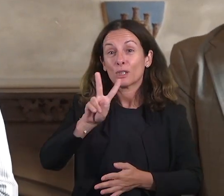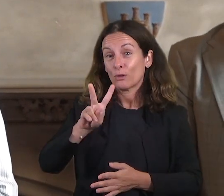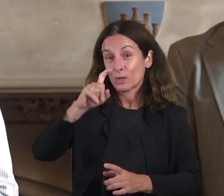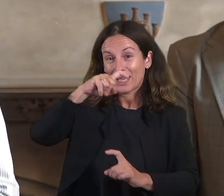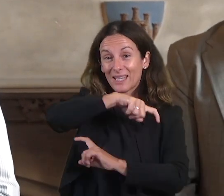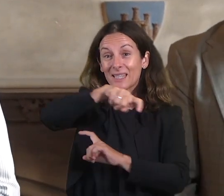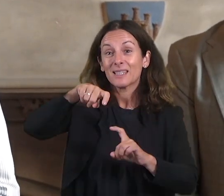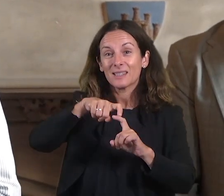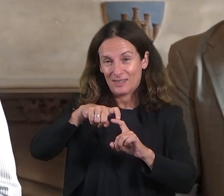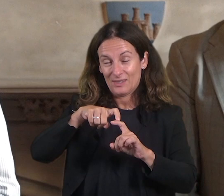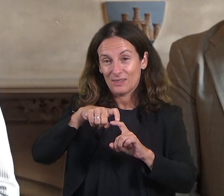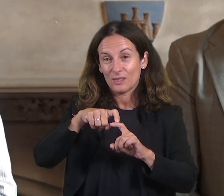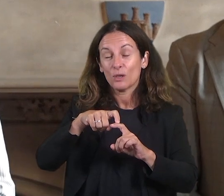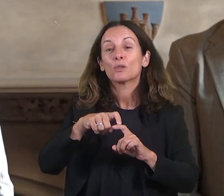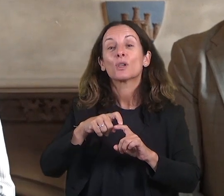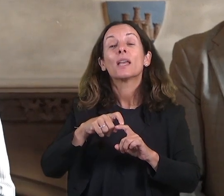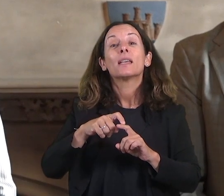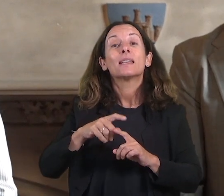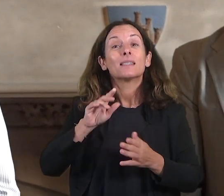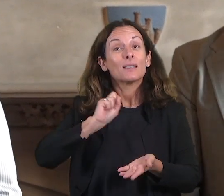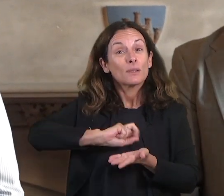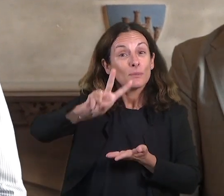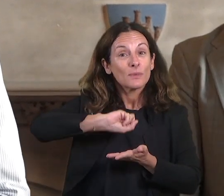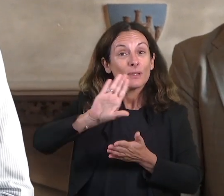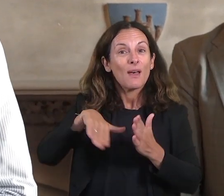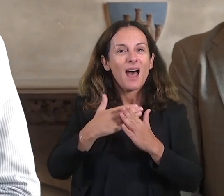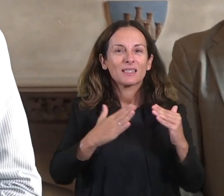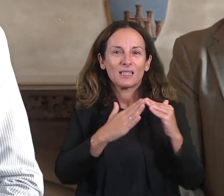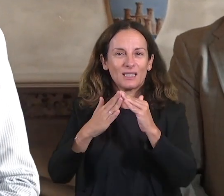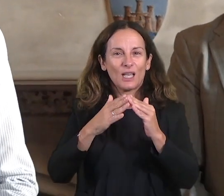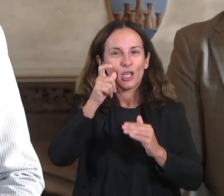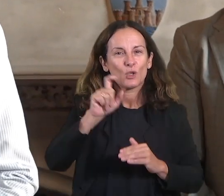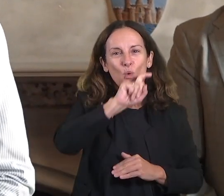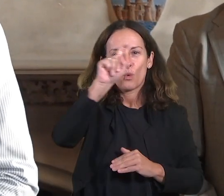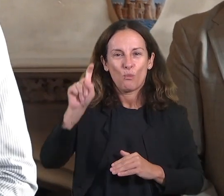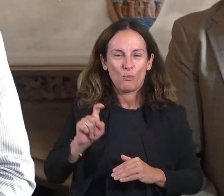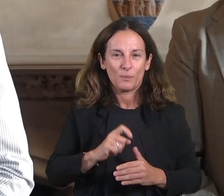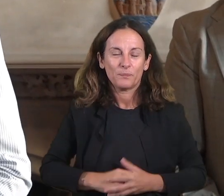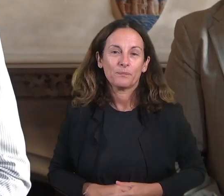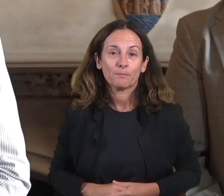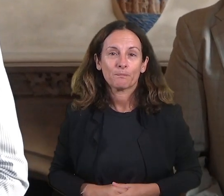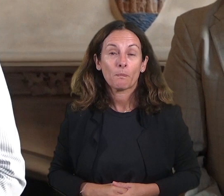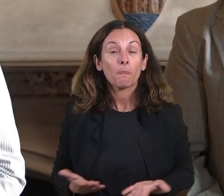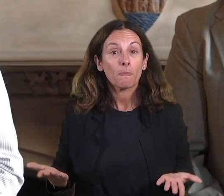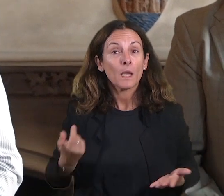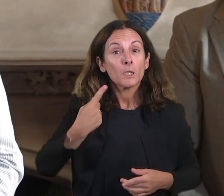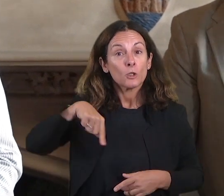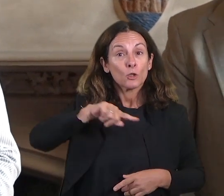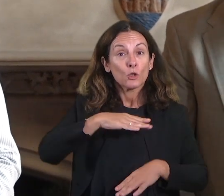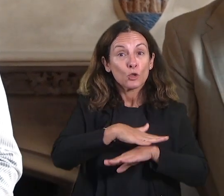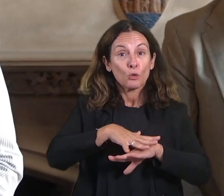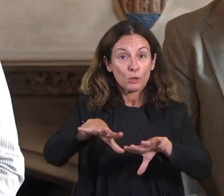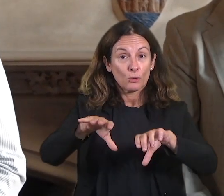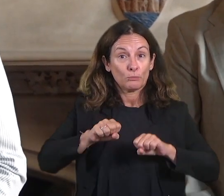edició de la pujada de la part forana fins a Lluc. Quan vàrem arribar a les institucions, ens vàrem trobar